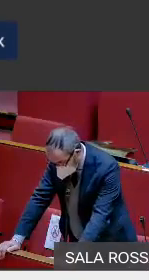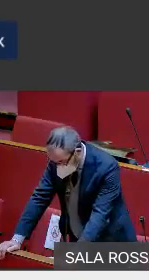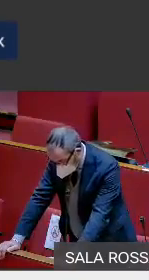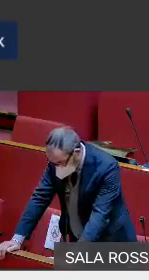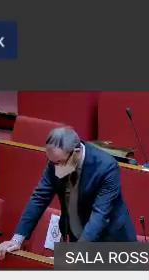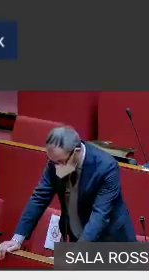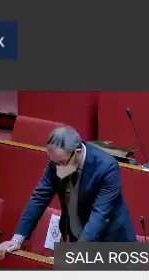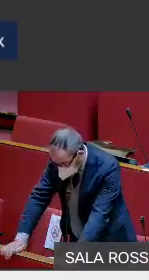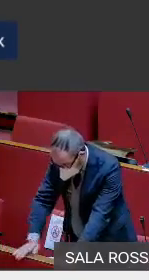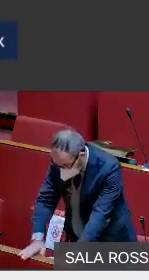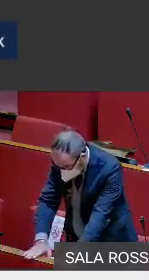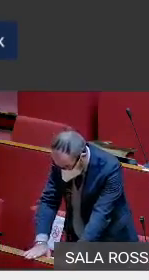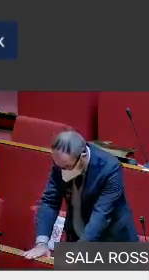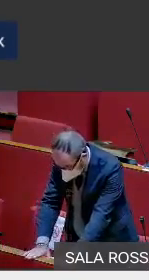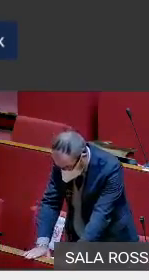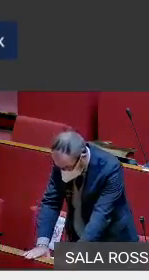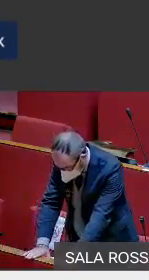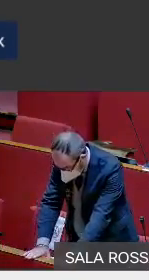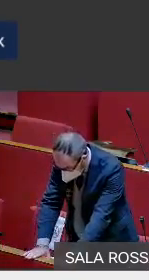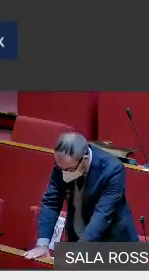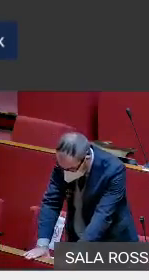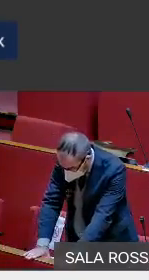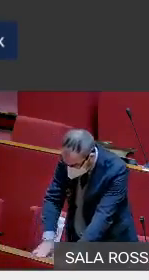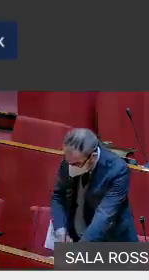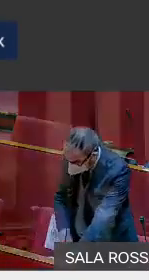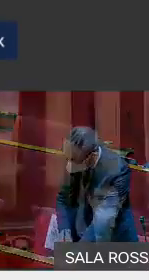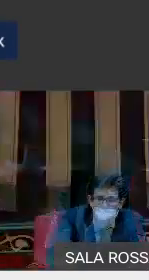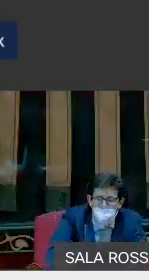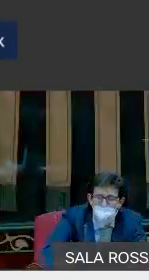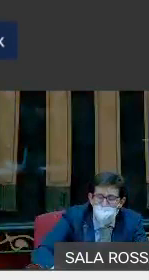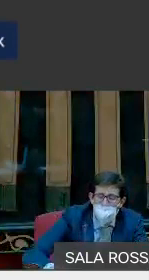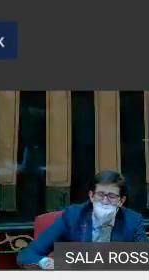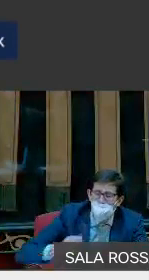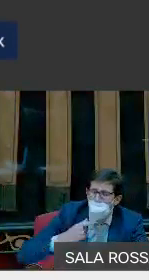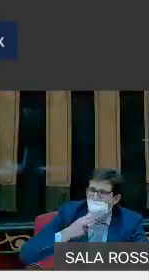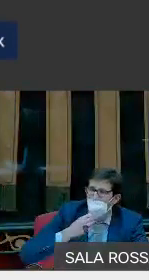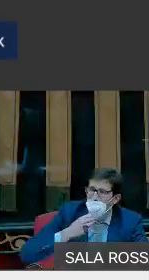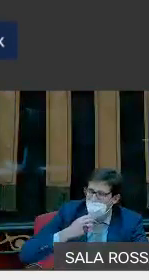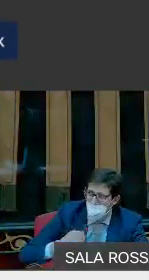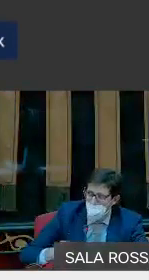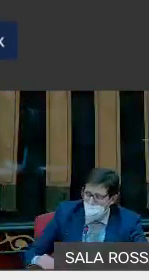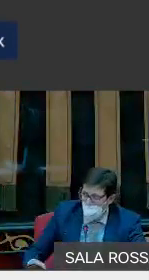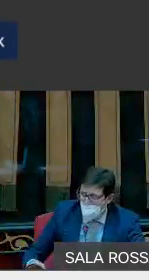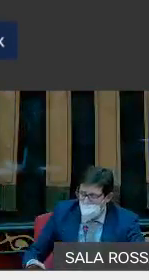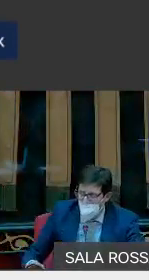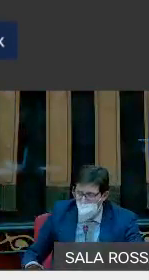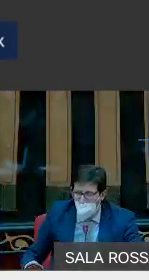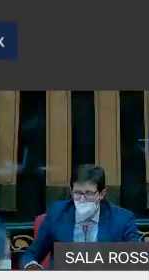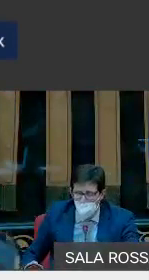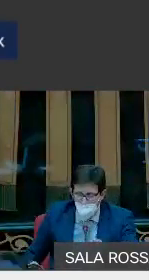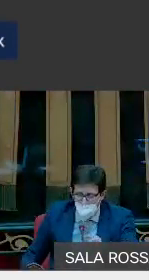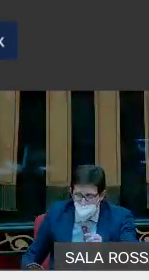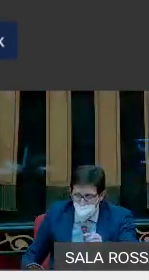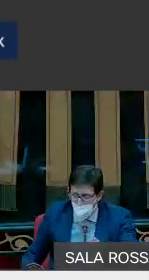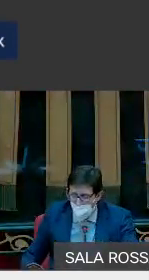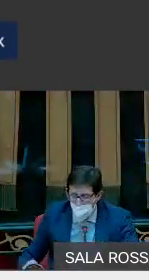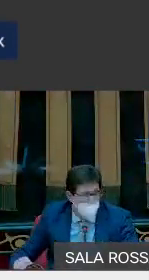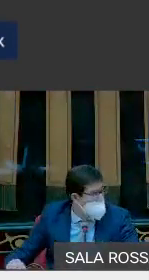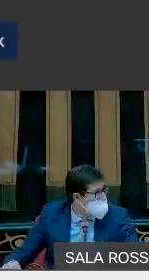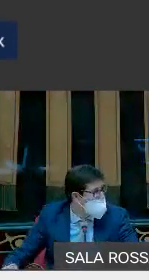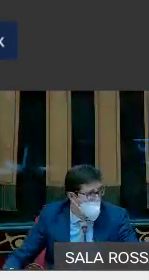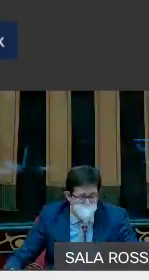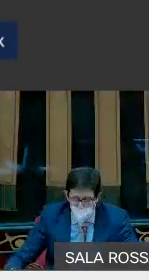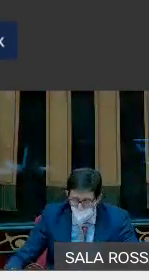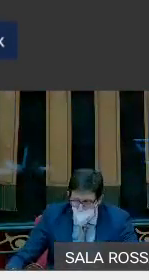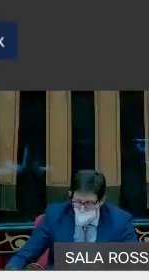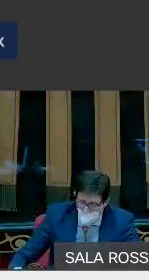appunto si realizzino grazie allora passiamo all'interrogazione della consigliera brusoni per